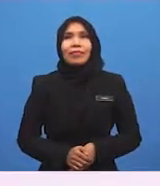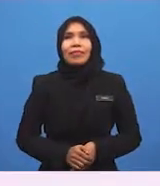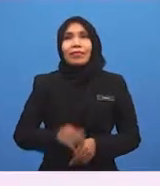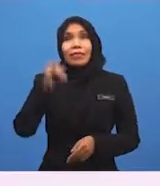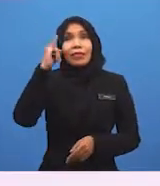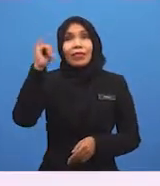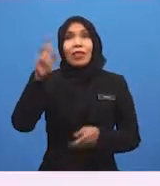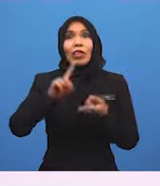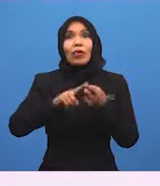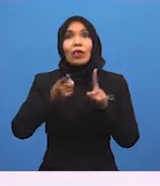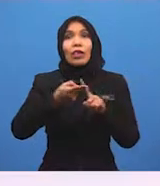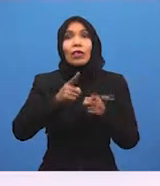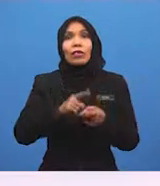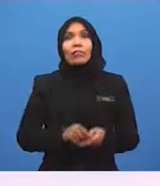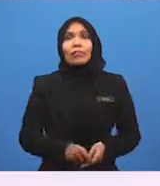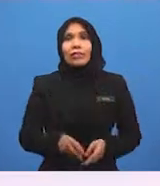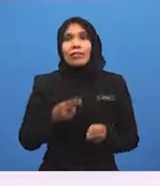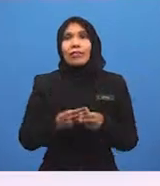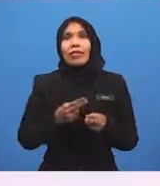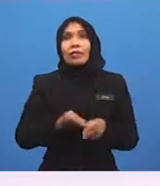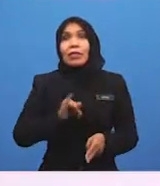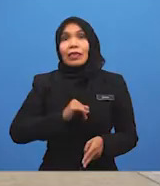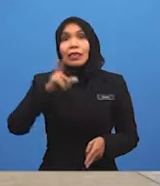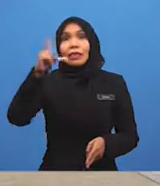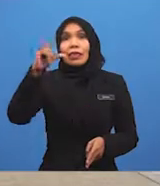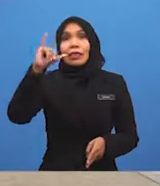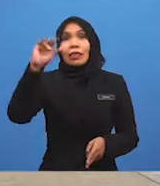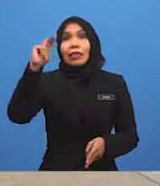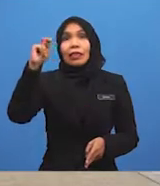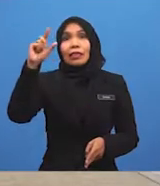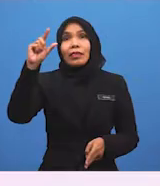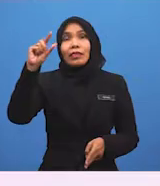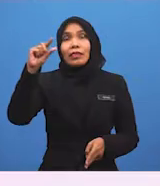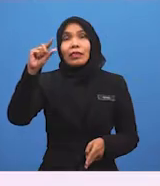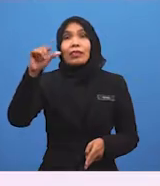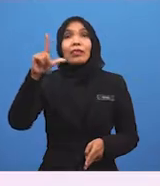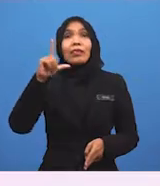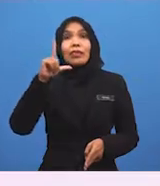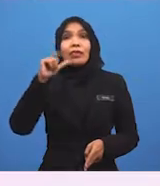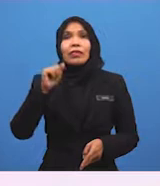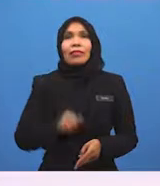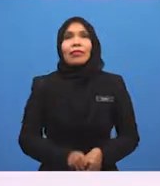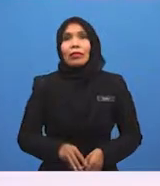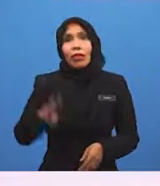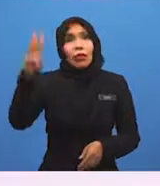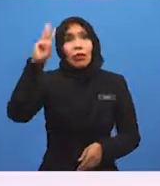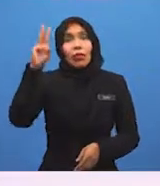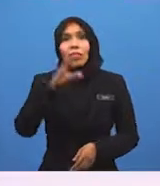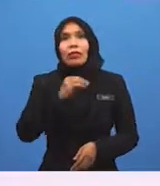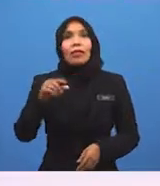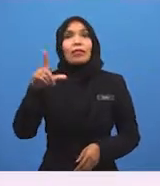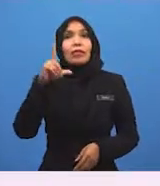Hai kawan-kawan, nama saya Ling. Murid-murid, Wan dan Ling